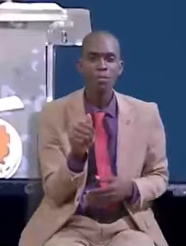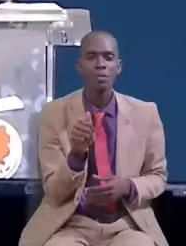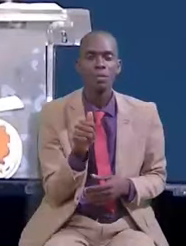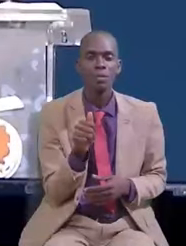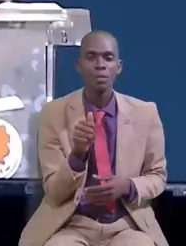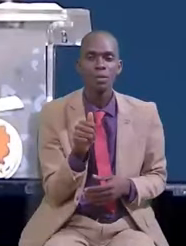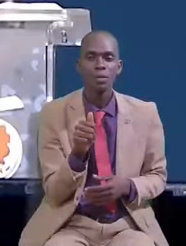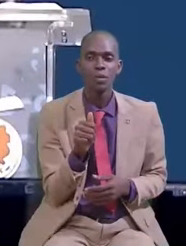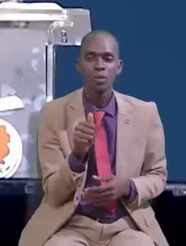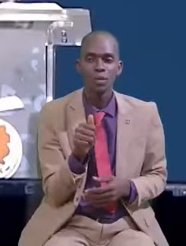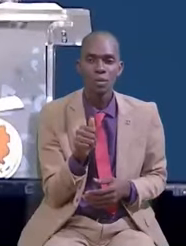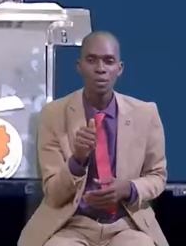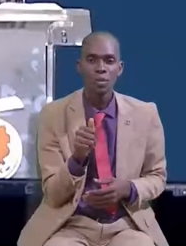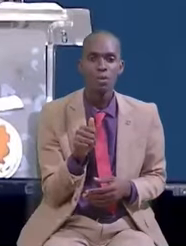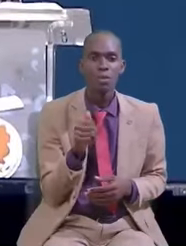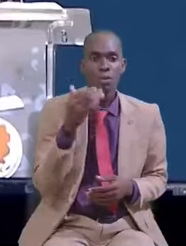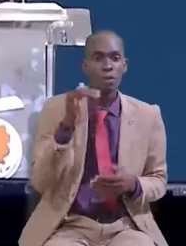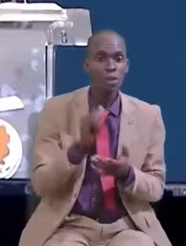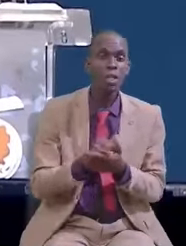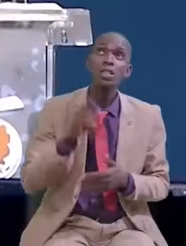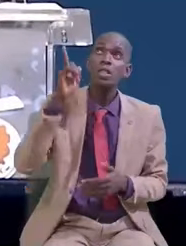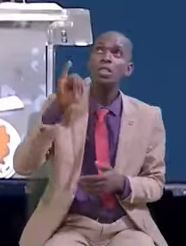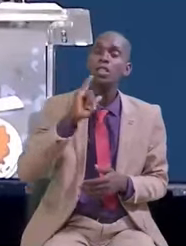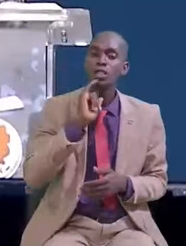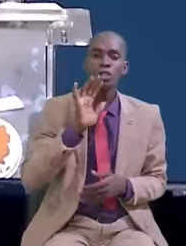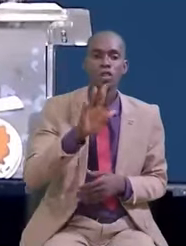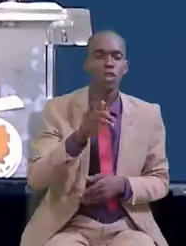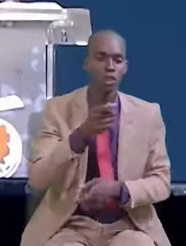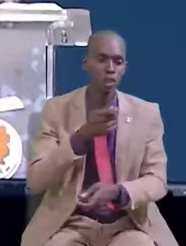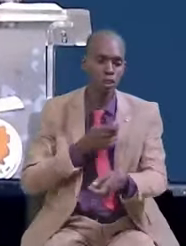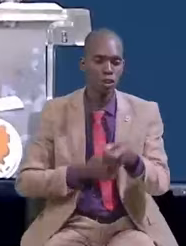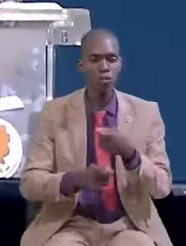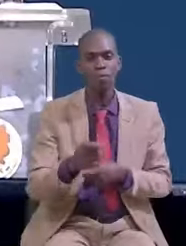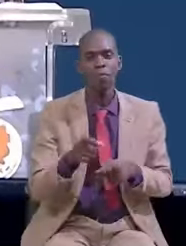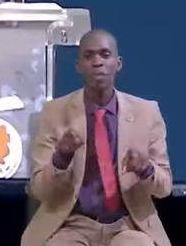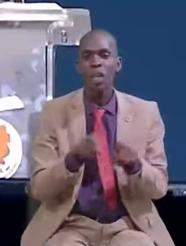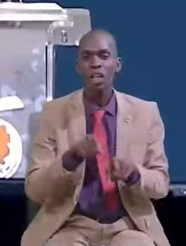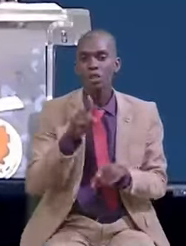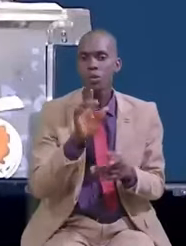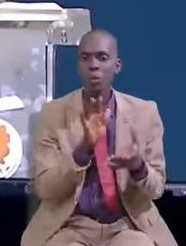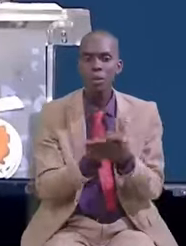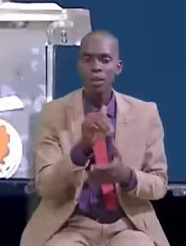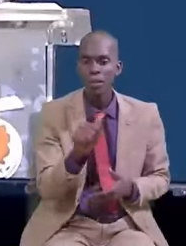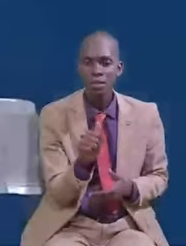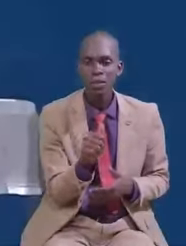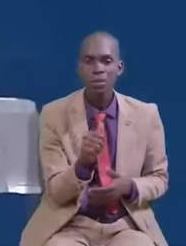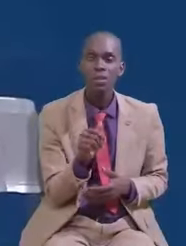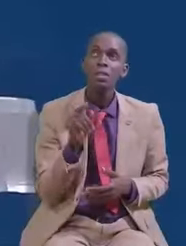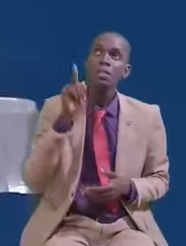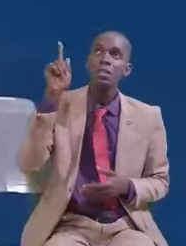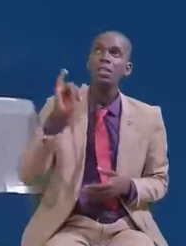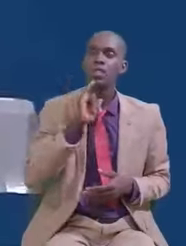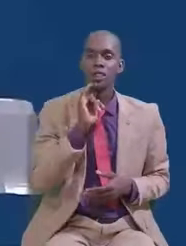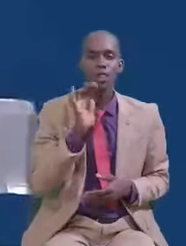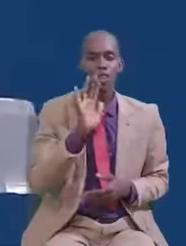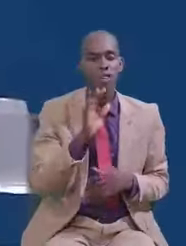qu'il est votre substitut, comme vous croyez qu'il est votre sauveur,